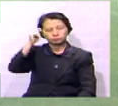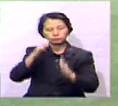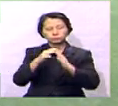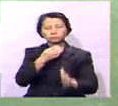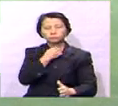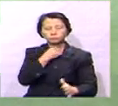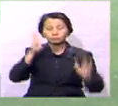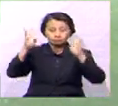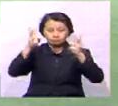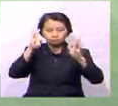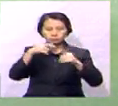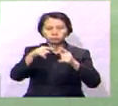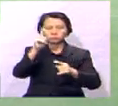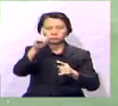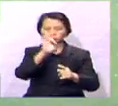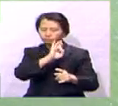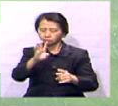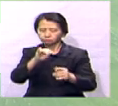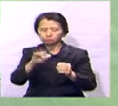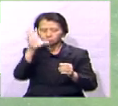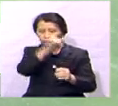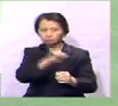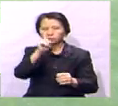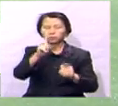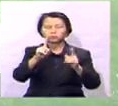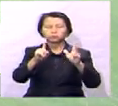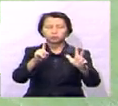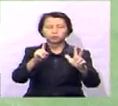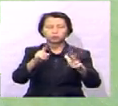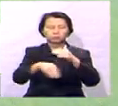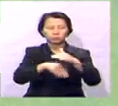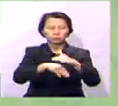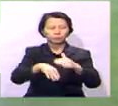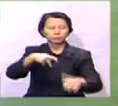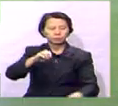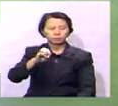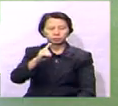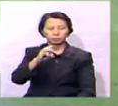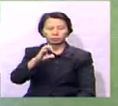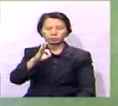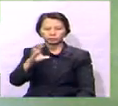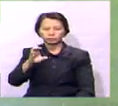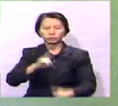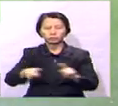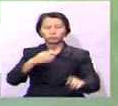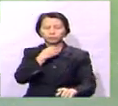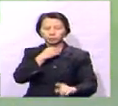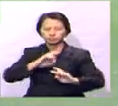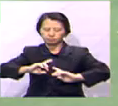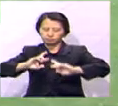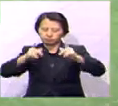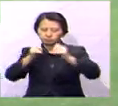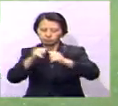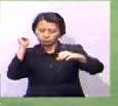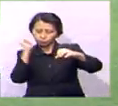cemas seketika apabila pada satu ketika ketinggalan 1-3 di belakang PKMP FC. Bagaimanapun, Perak bangkit melalui 3